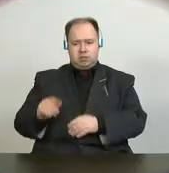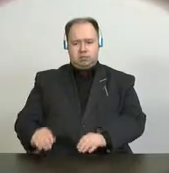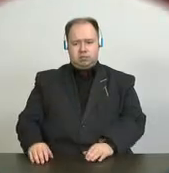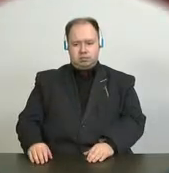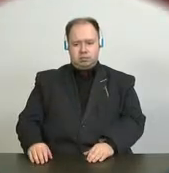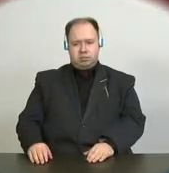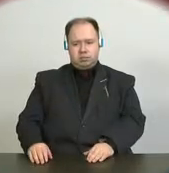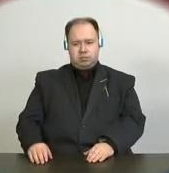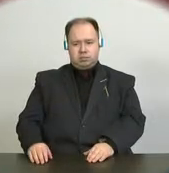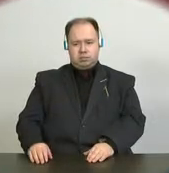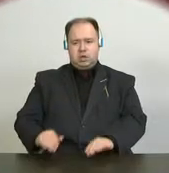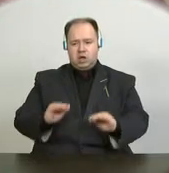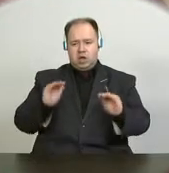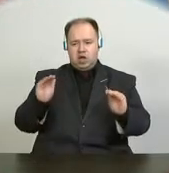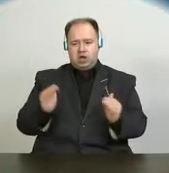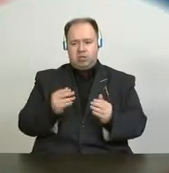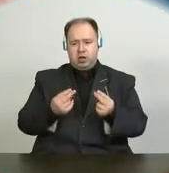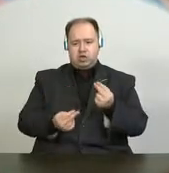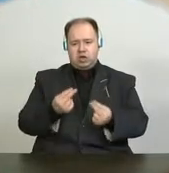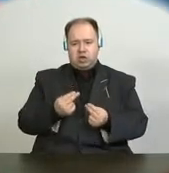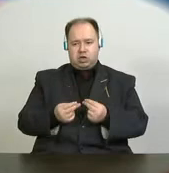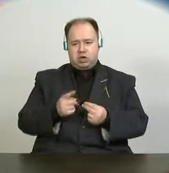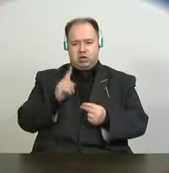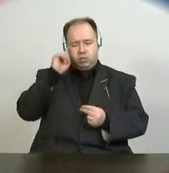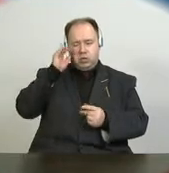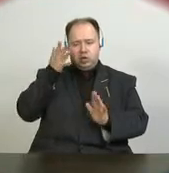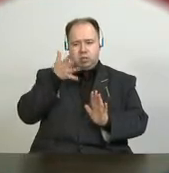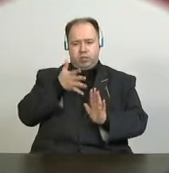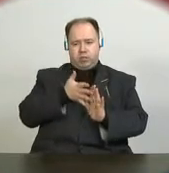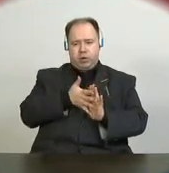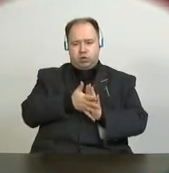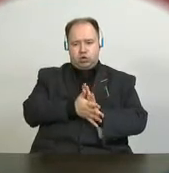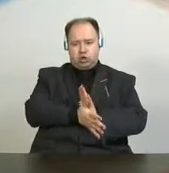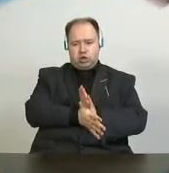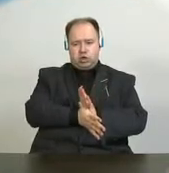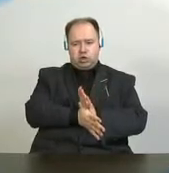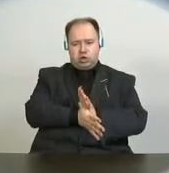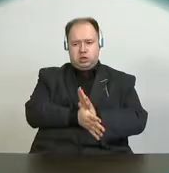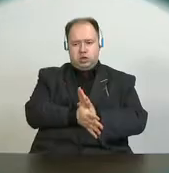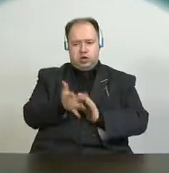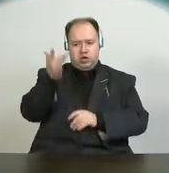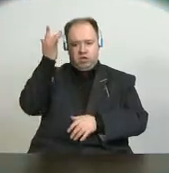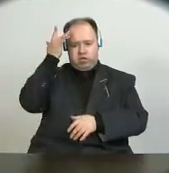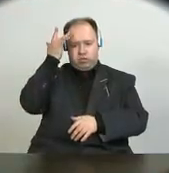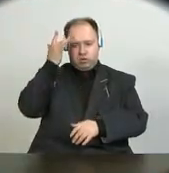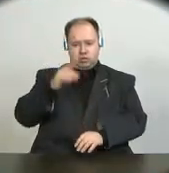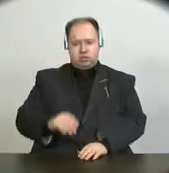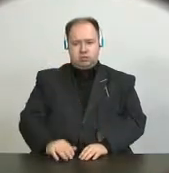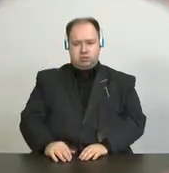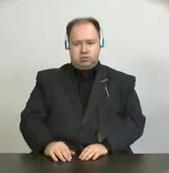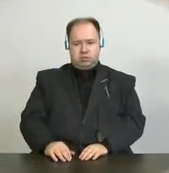небольшая игра про погружение в структуру как бы мозга то есть